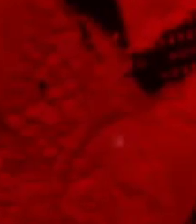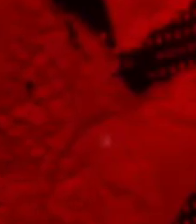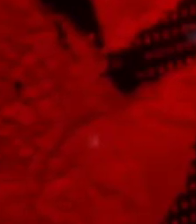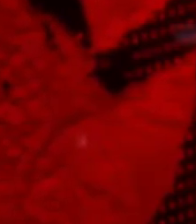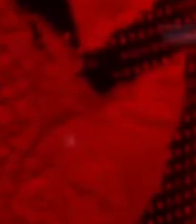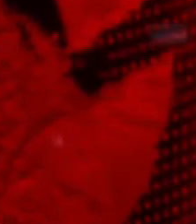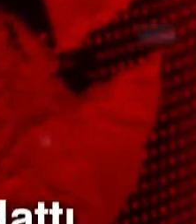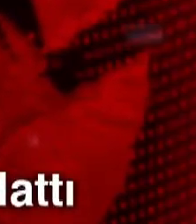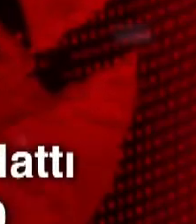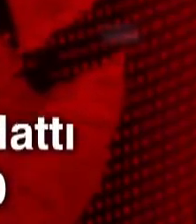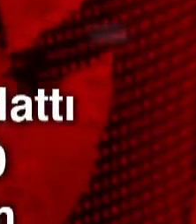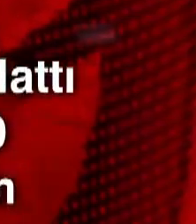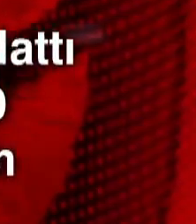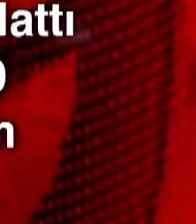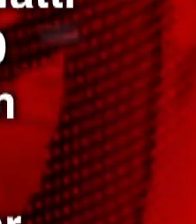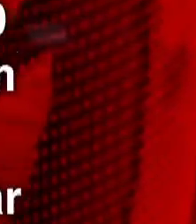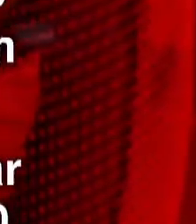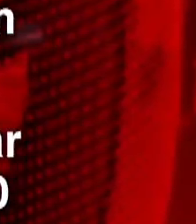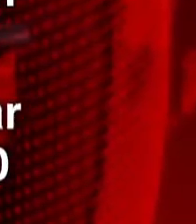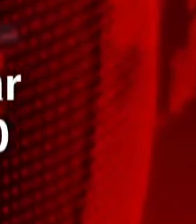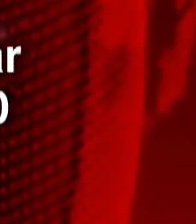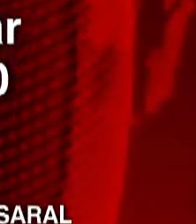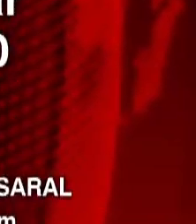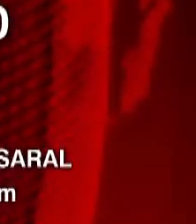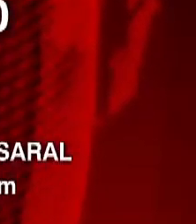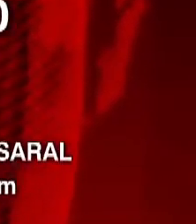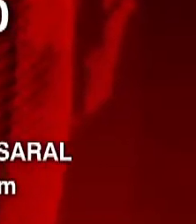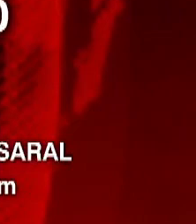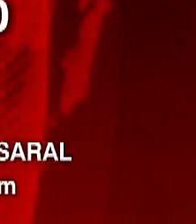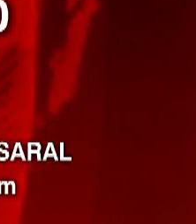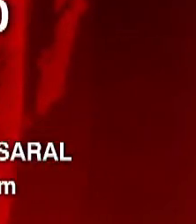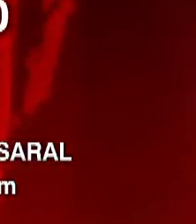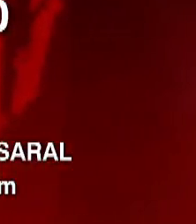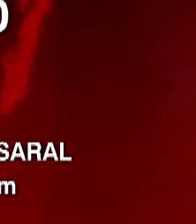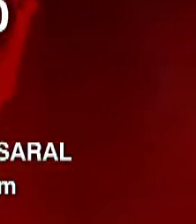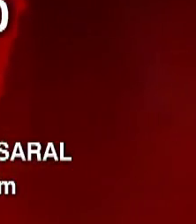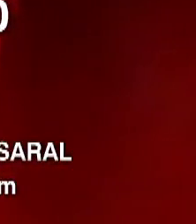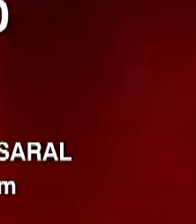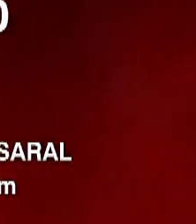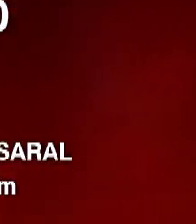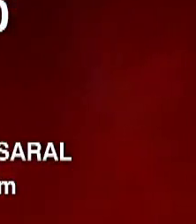Anadolu bir yanda, yiğit yaşar koynunda, aşıklar destan.